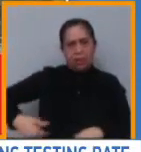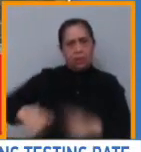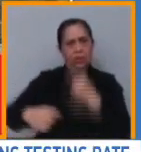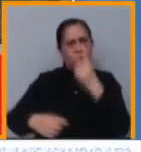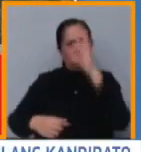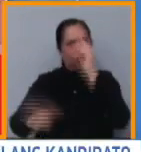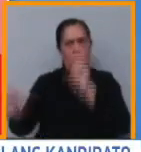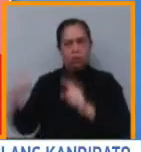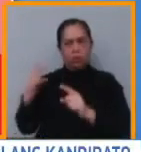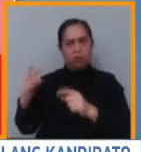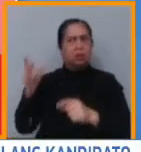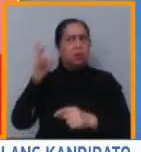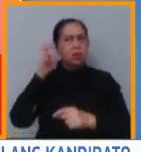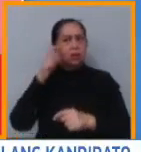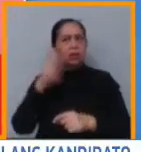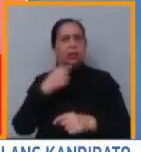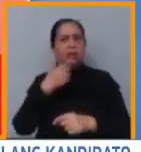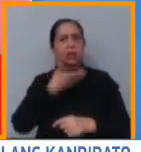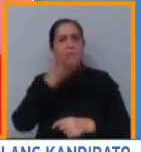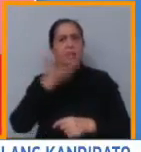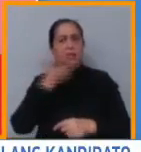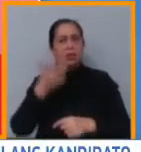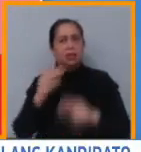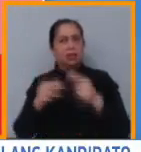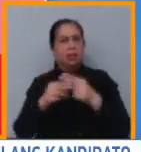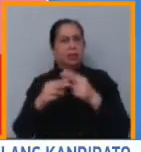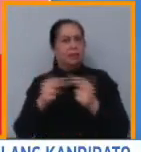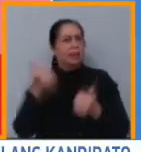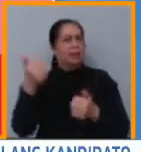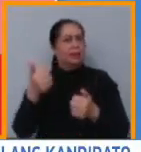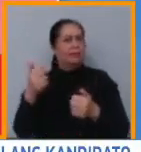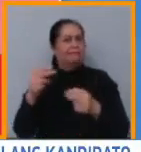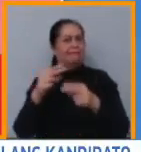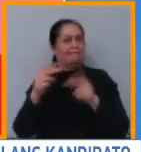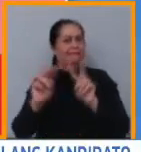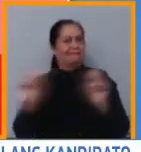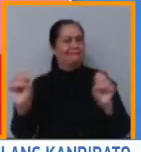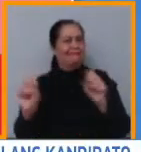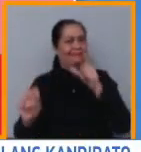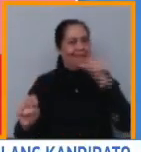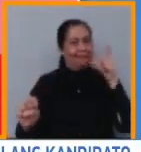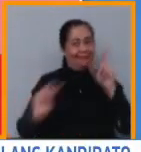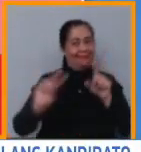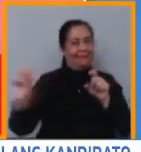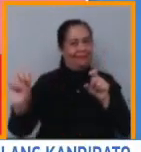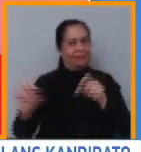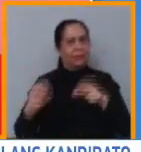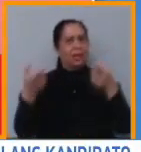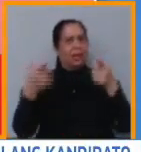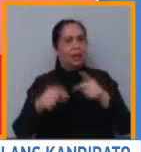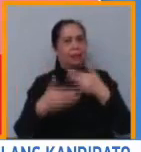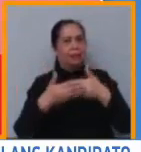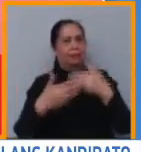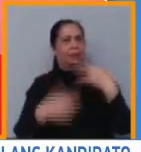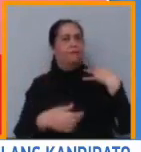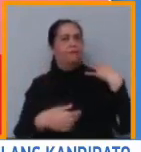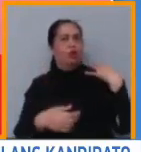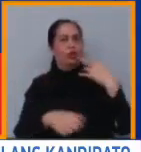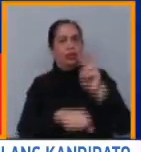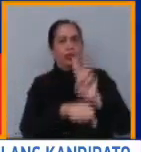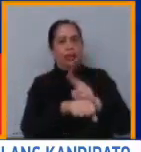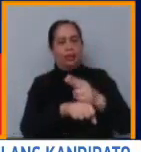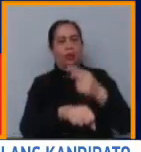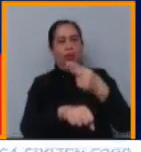na isinisigaw ang pangalan ng isang presidential candidate. Nangyari daw ito malapit sa kanilang volunteer headquarters sa Katipunan